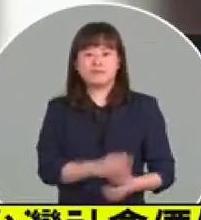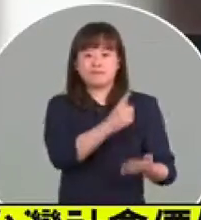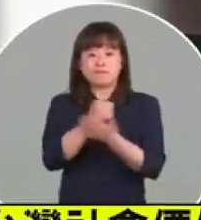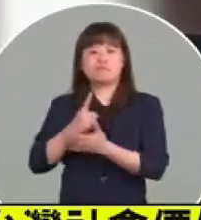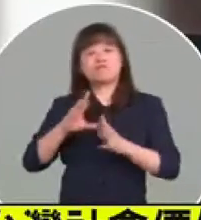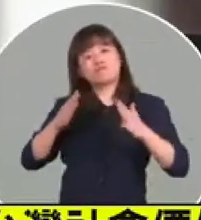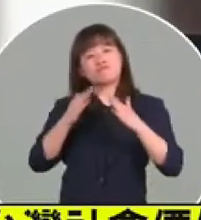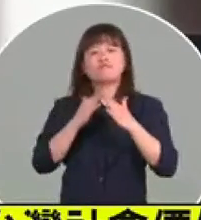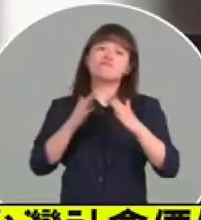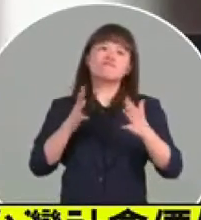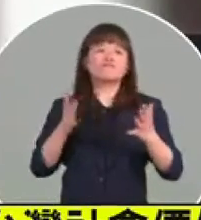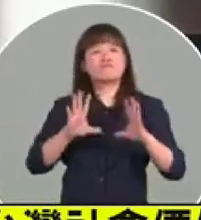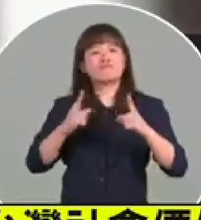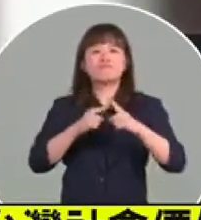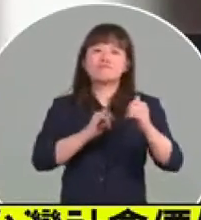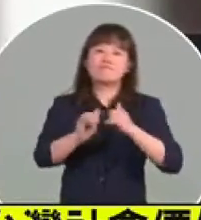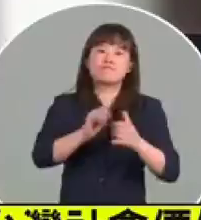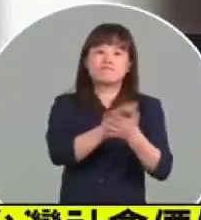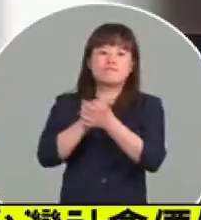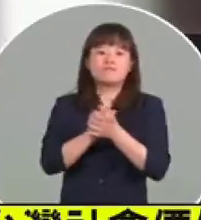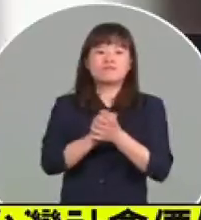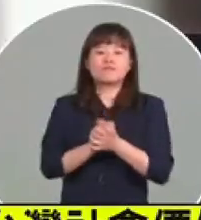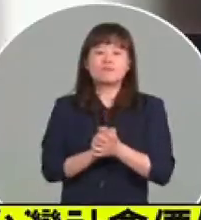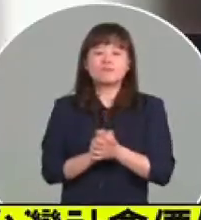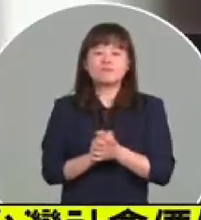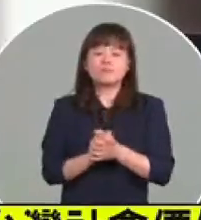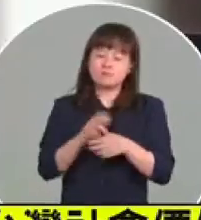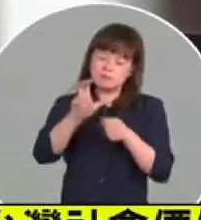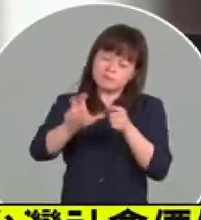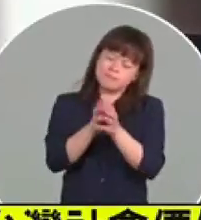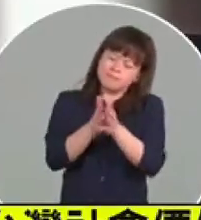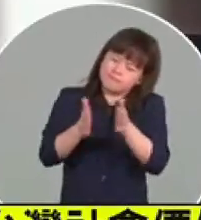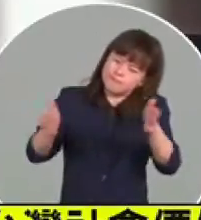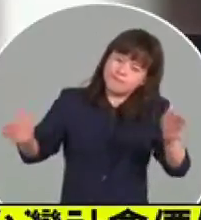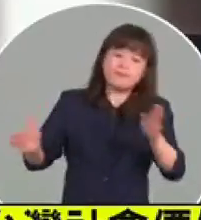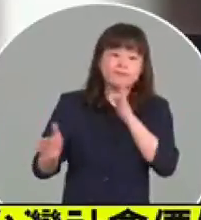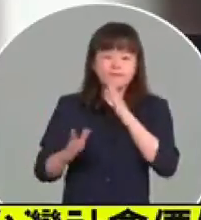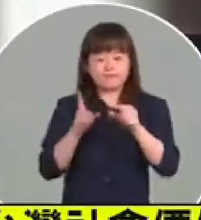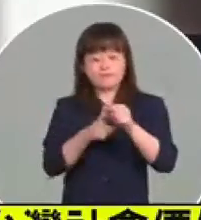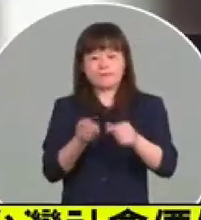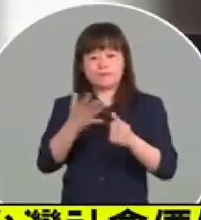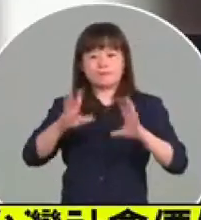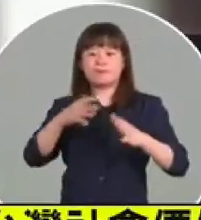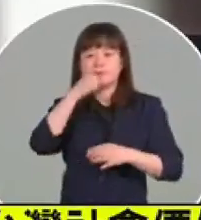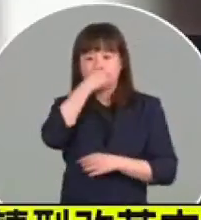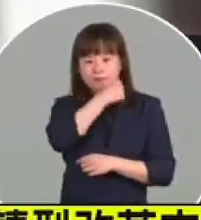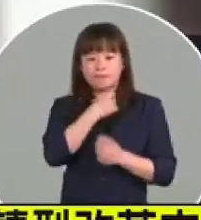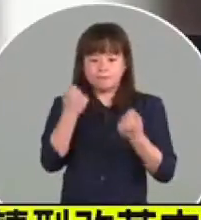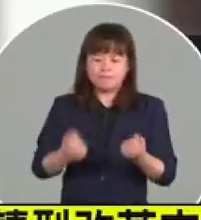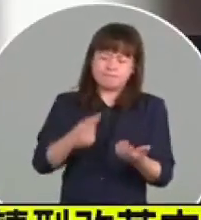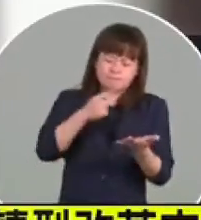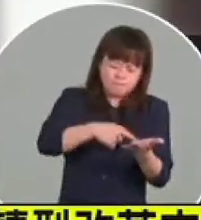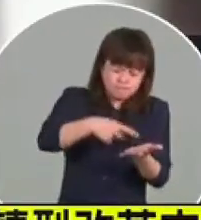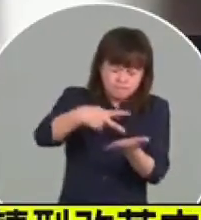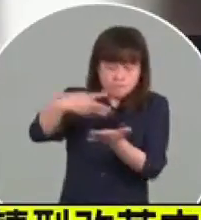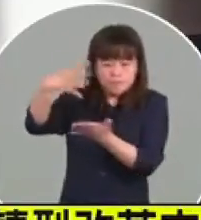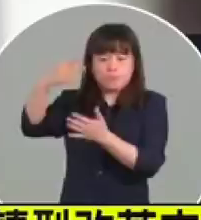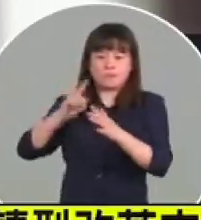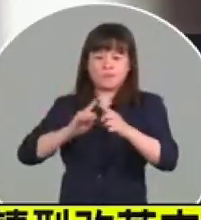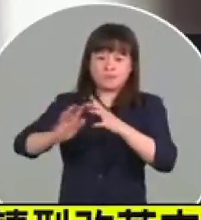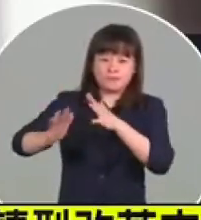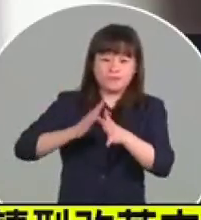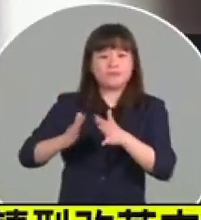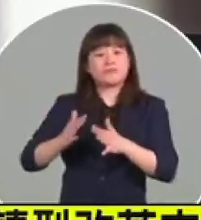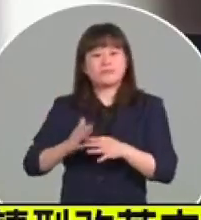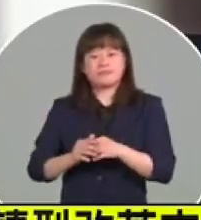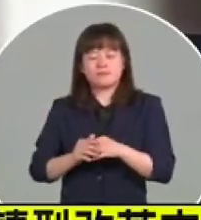各位国人同胞，过去的70年来，中华民国台湾在一次又一次的挑